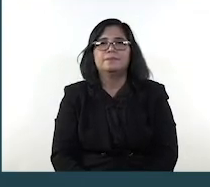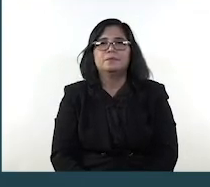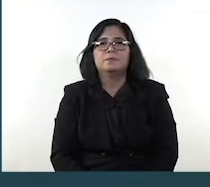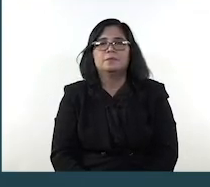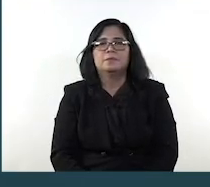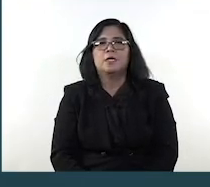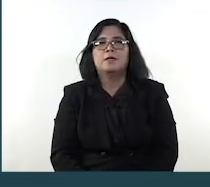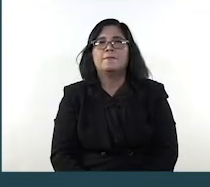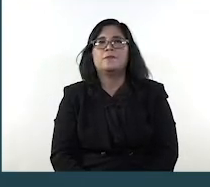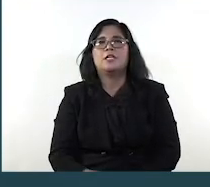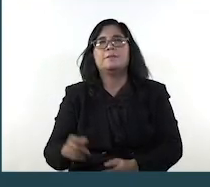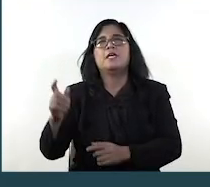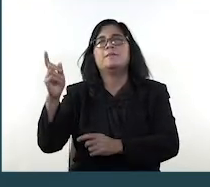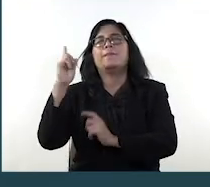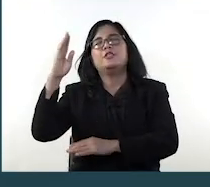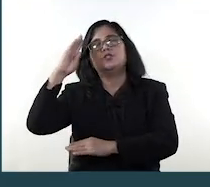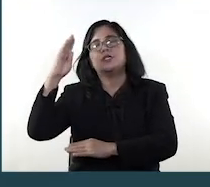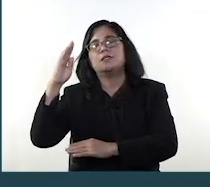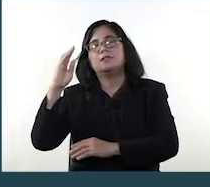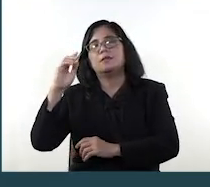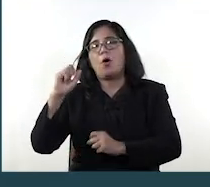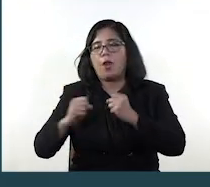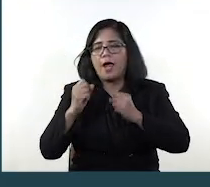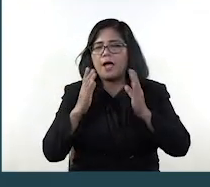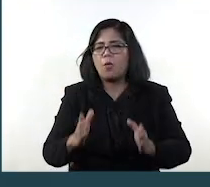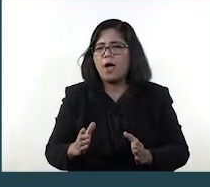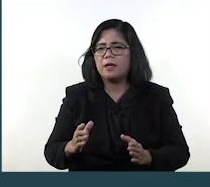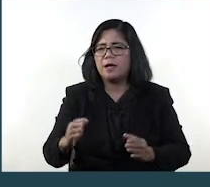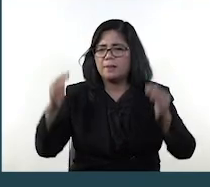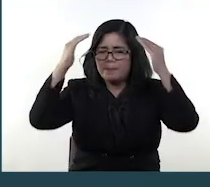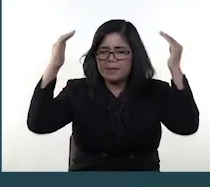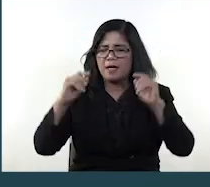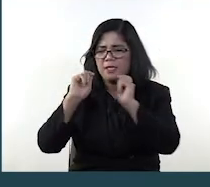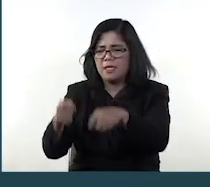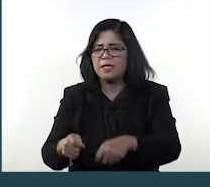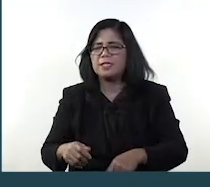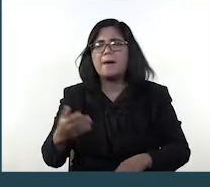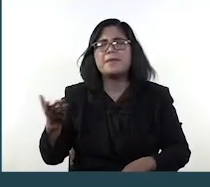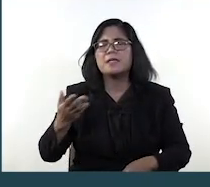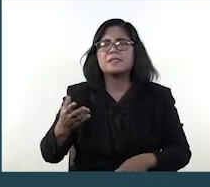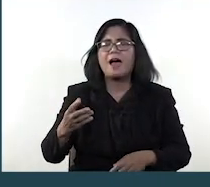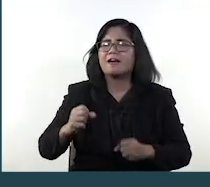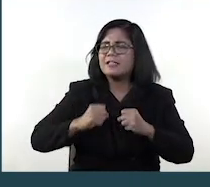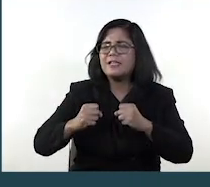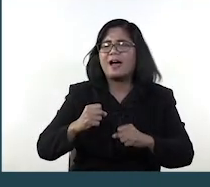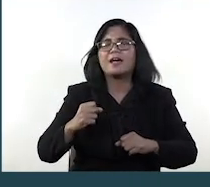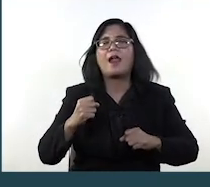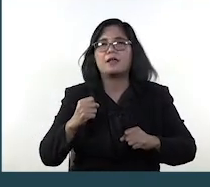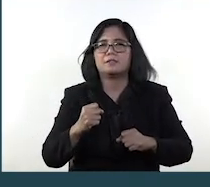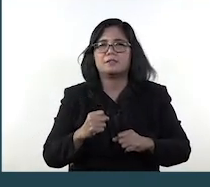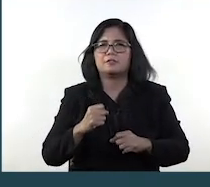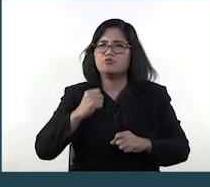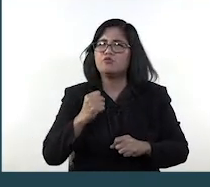Hai jadi dengan kita menjadi prajurit olahragawan petani kita terbiasa bekerja keras Ayo kita enggak jadi orang yang membanggakan